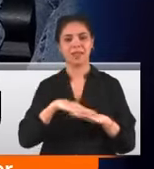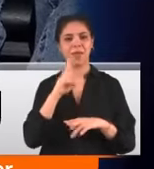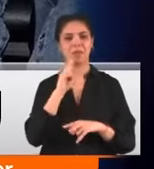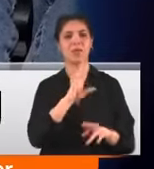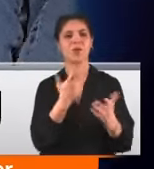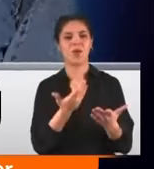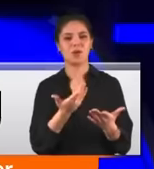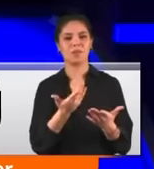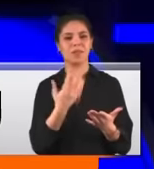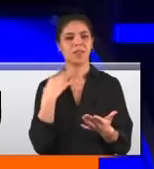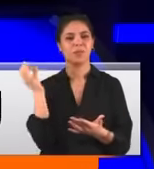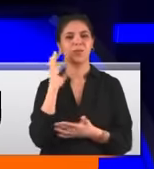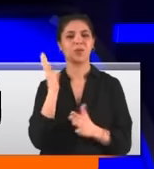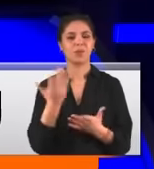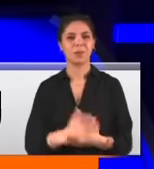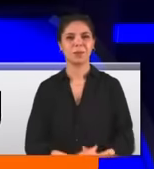görmedim, duymadım.